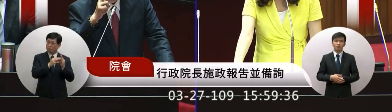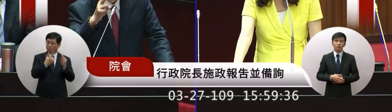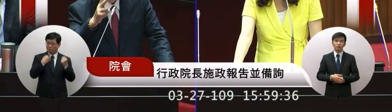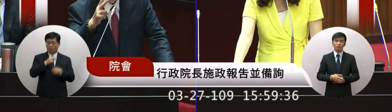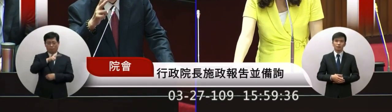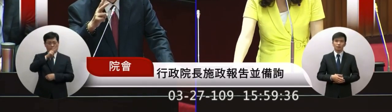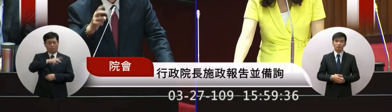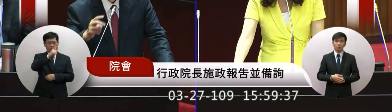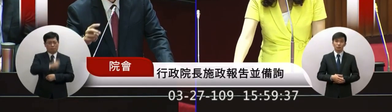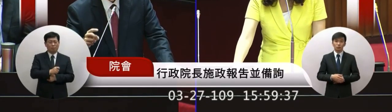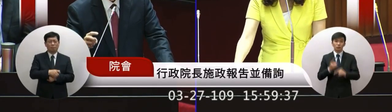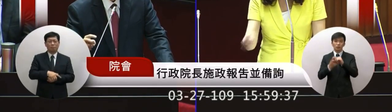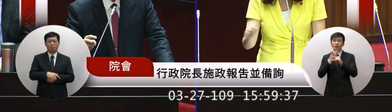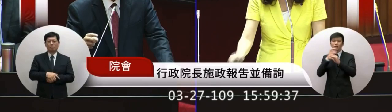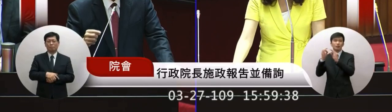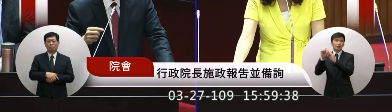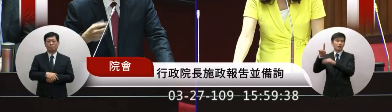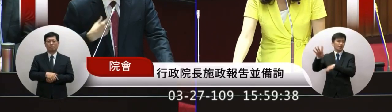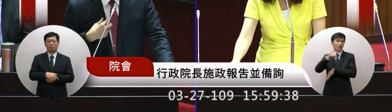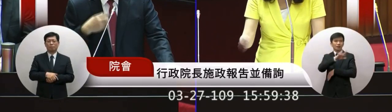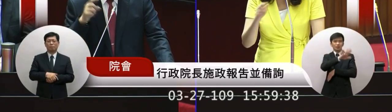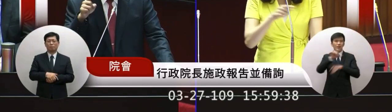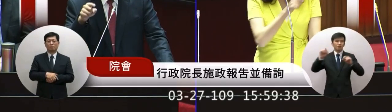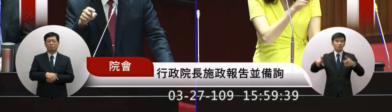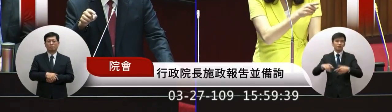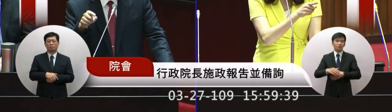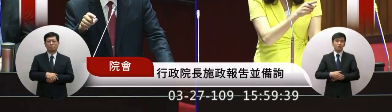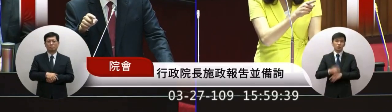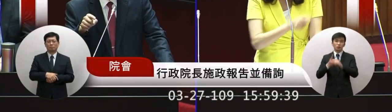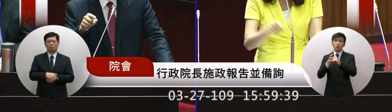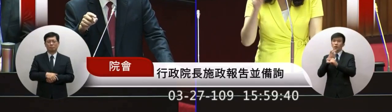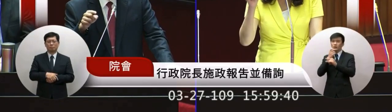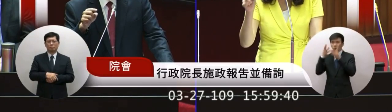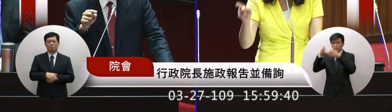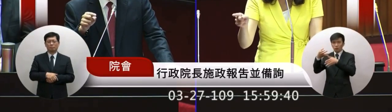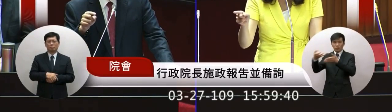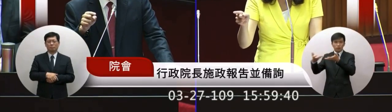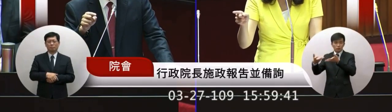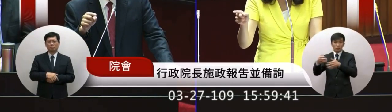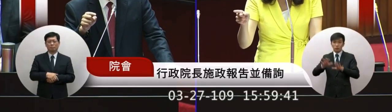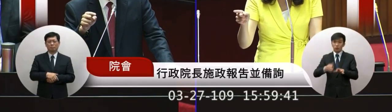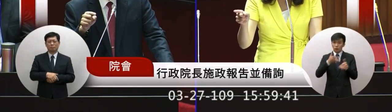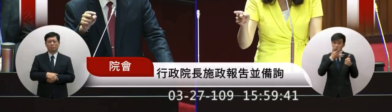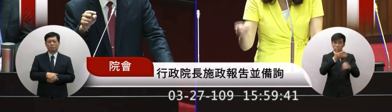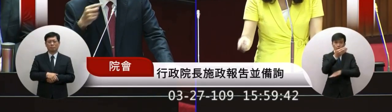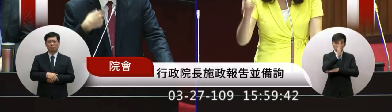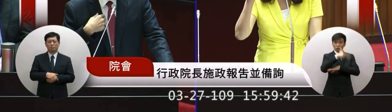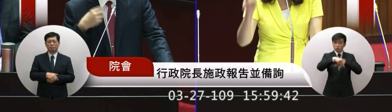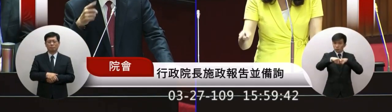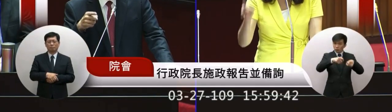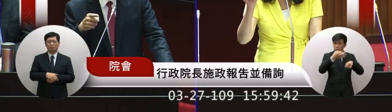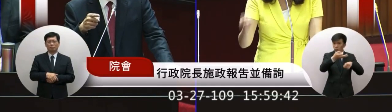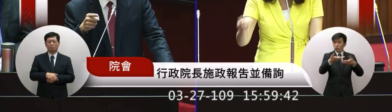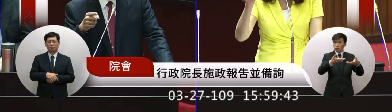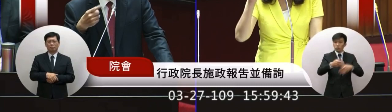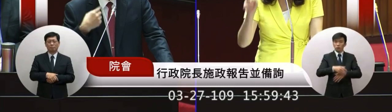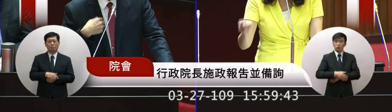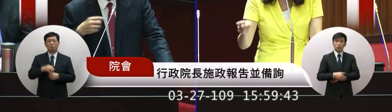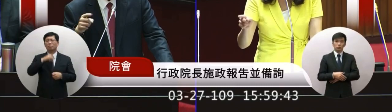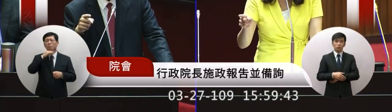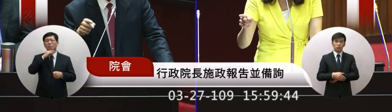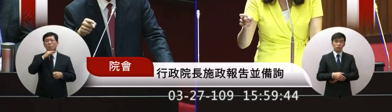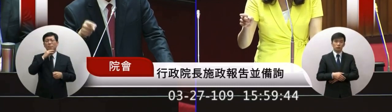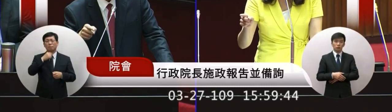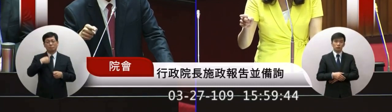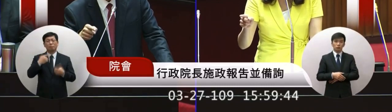有无2000亿？ 央行是央行啊，利息率啊。央行它的是货币政策，我现在问的是财政支出政策哦。我现在问的是财政支出